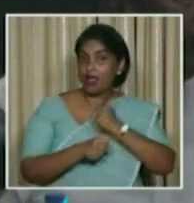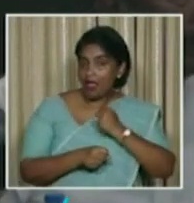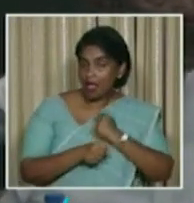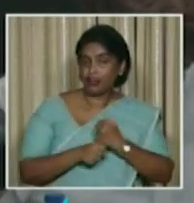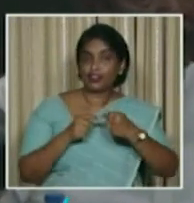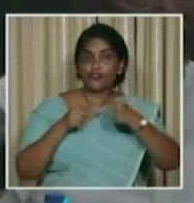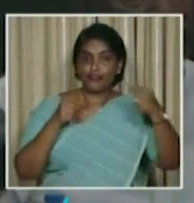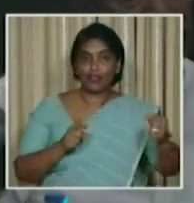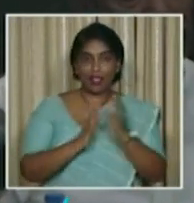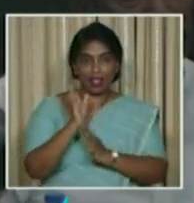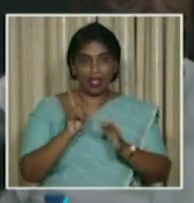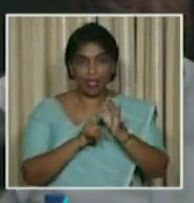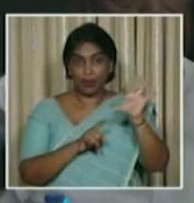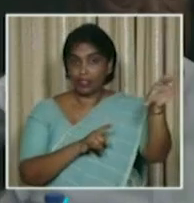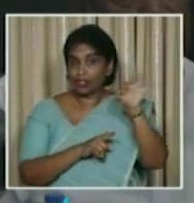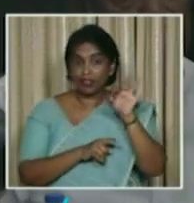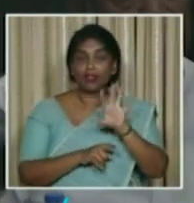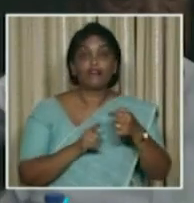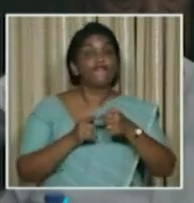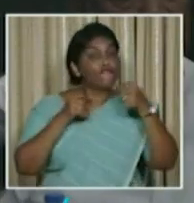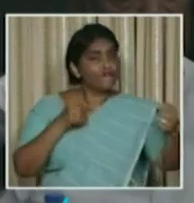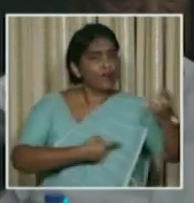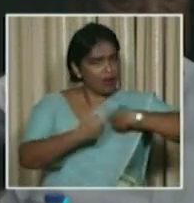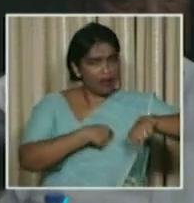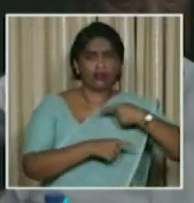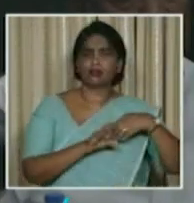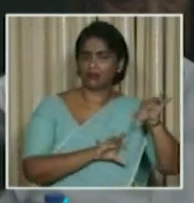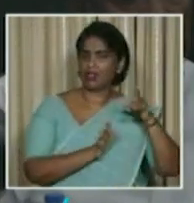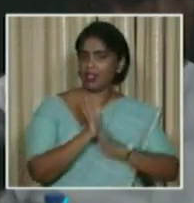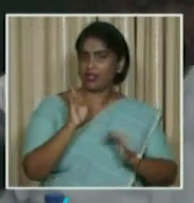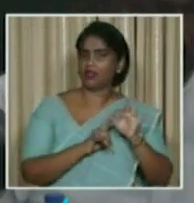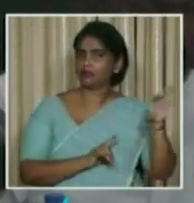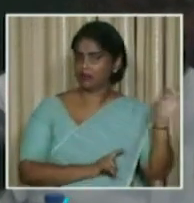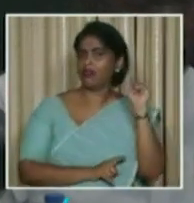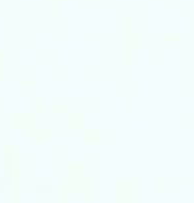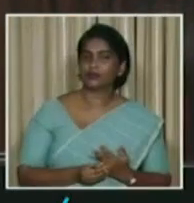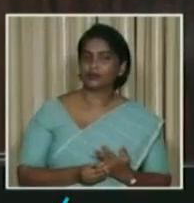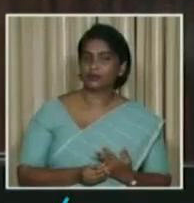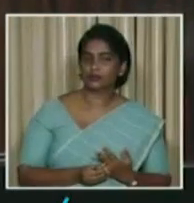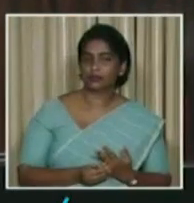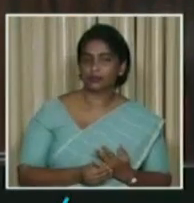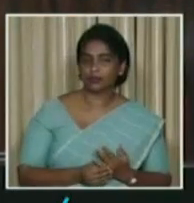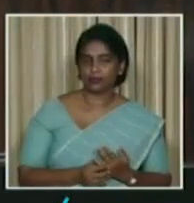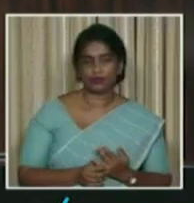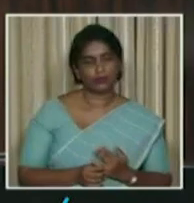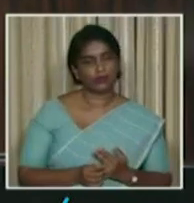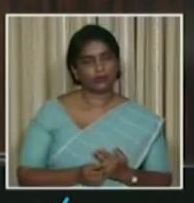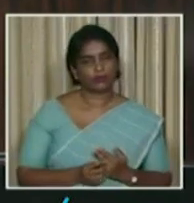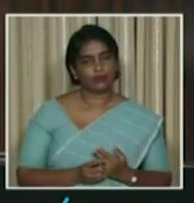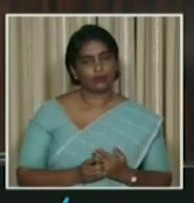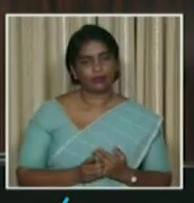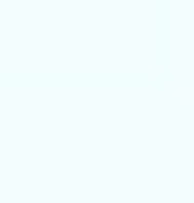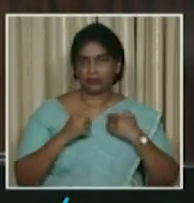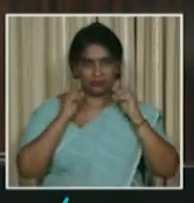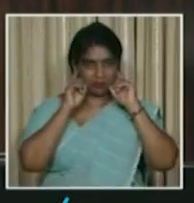විපක්ෂයේ මන්ත්‍රී කෙනෙක් පත් කරනවා වෙනුවට විපක්ෂයේ විසින් විපක්ෂයේ මන්ත්‍රීවරයෙක්ව යෝජනා කරනවා. එච්චරයි. I do not know why this morning had become